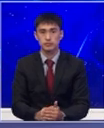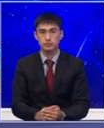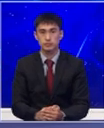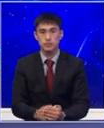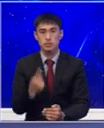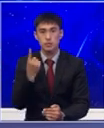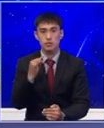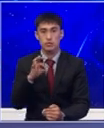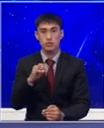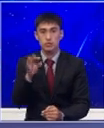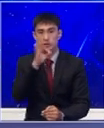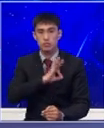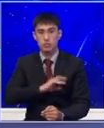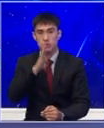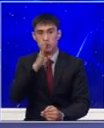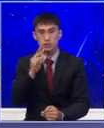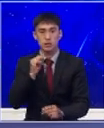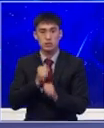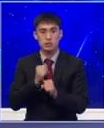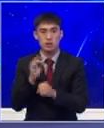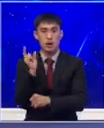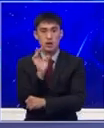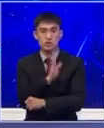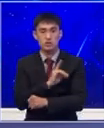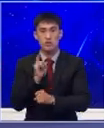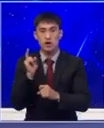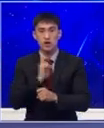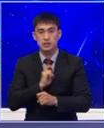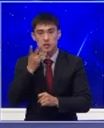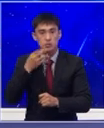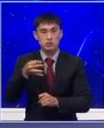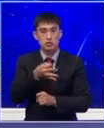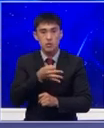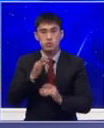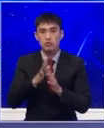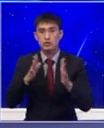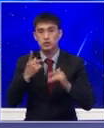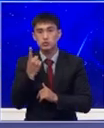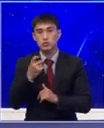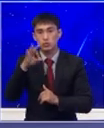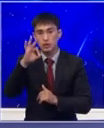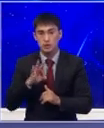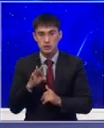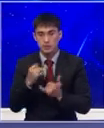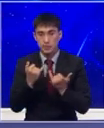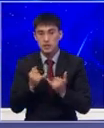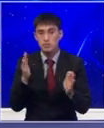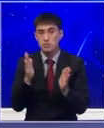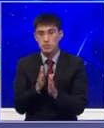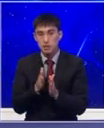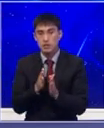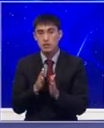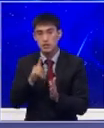с 1 июля заработная плата работников лесного хозяйства Алматинской области увеличится на сто процентов сейчас